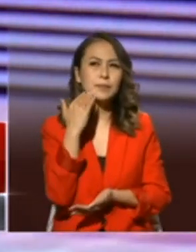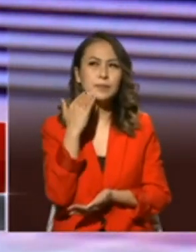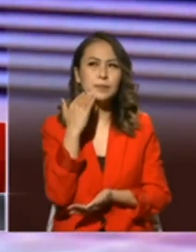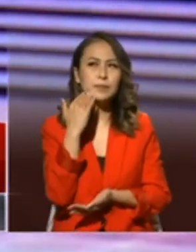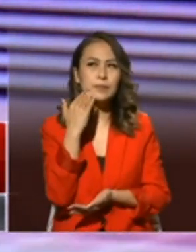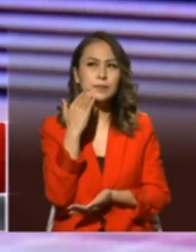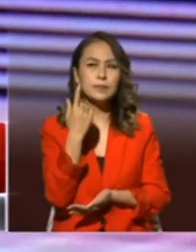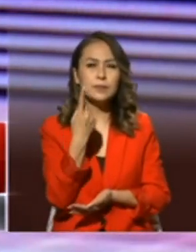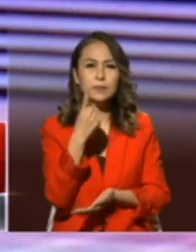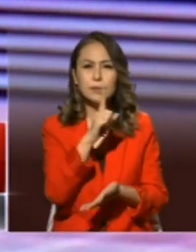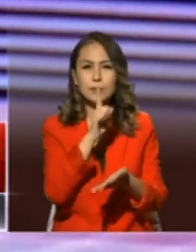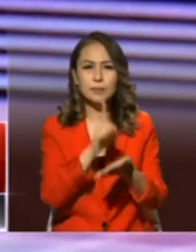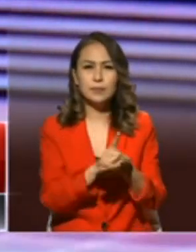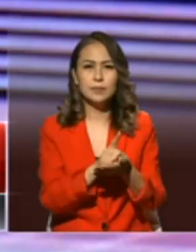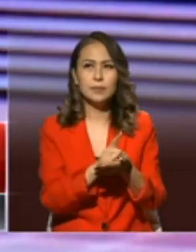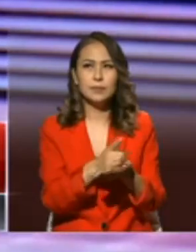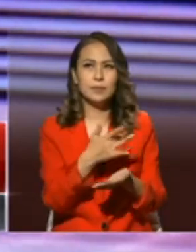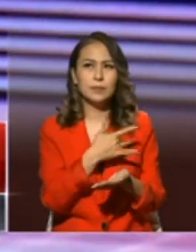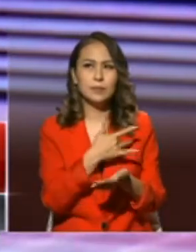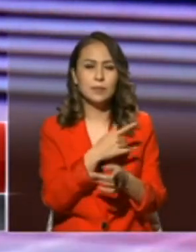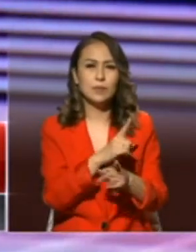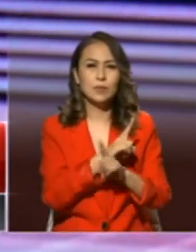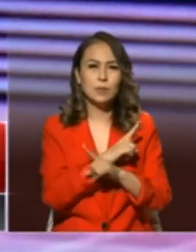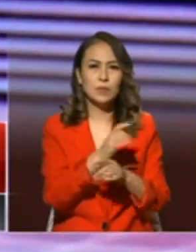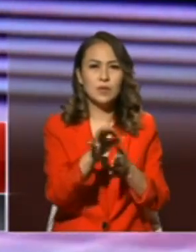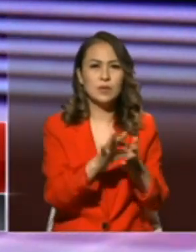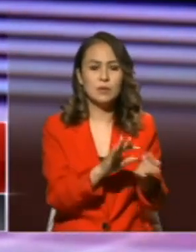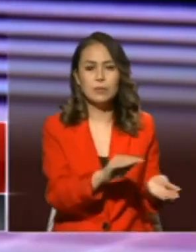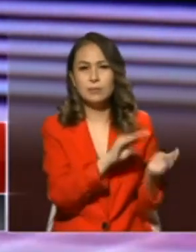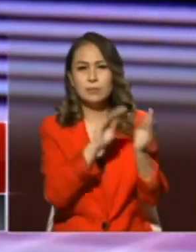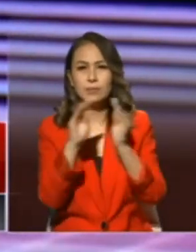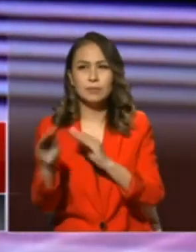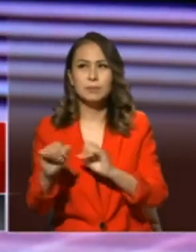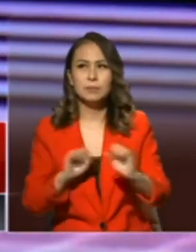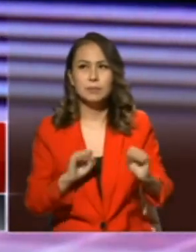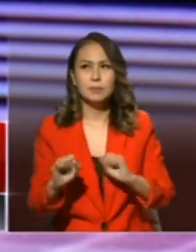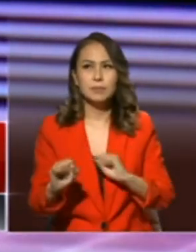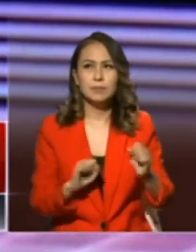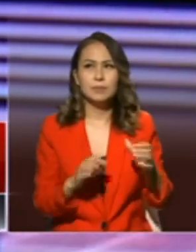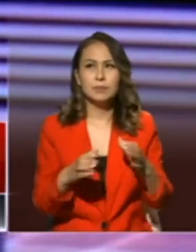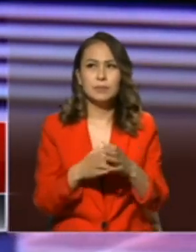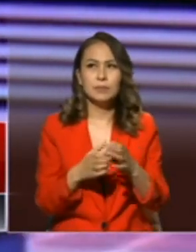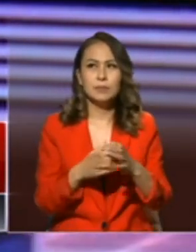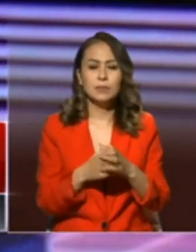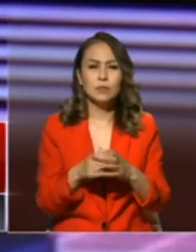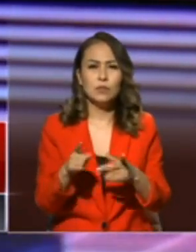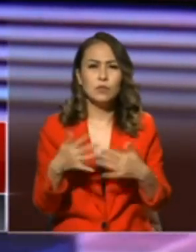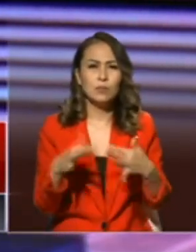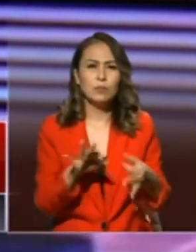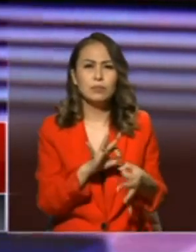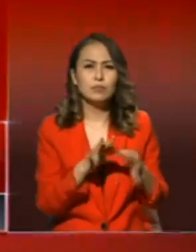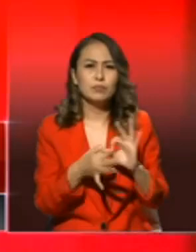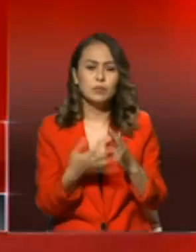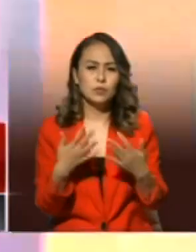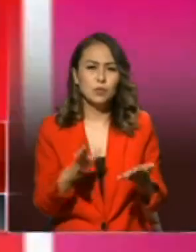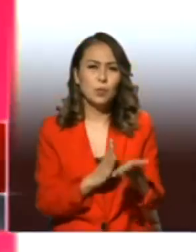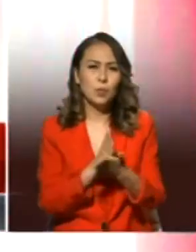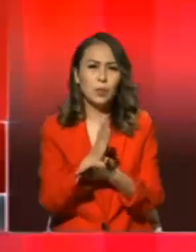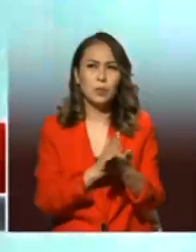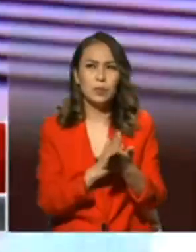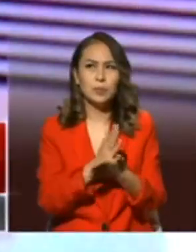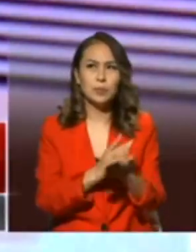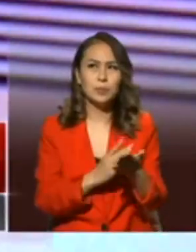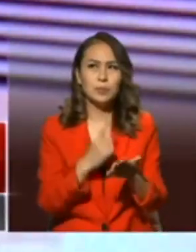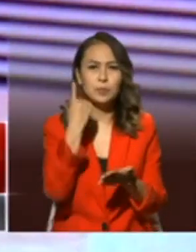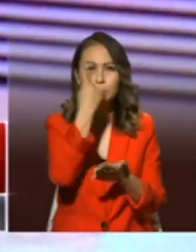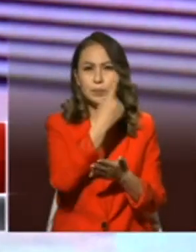бір транспорт жасайды жүрек. Қайтыс болады, жүгіріп барып барады, бригадаға келеді. Уже отработанный механизм, кім не істейтінін бәрі біледі. Олар бір жылда мысалы